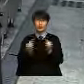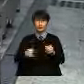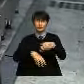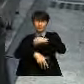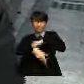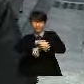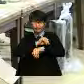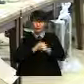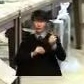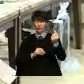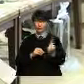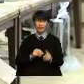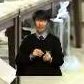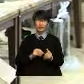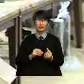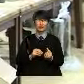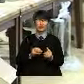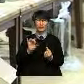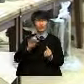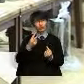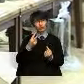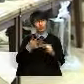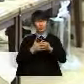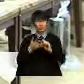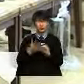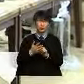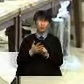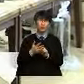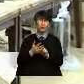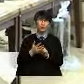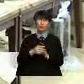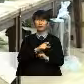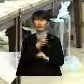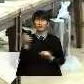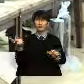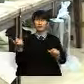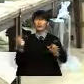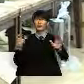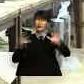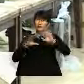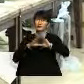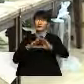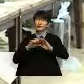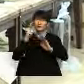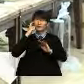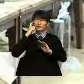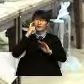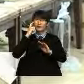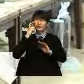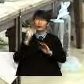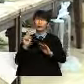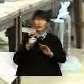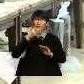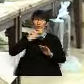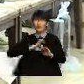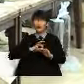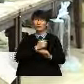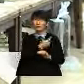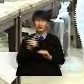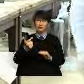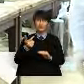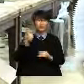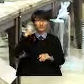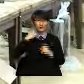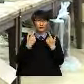팔을 걷어붙였습니다. 한 번, 두 번 정도 지나고 나니까 저녁에 집에 와서 이렇게 가만히 생각하는 게 뭔가 뿌듯한 희열 같은